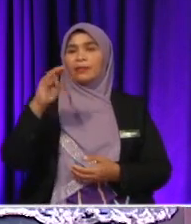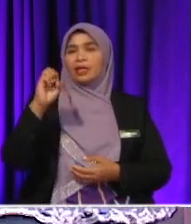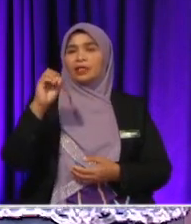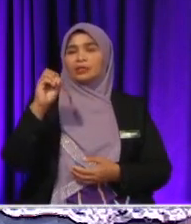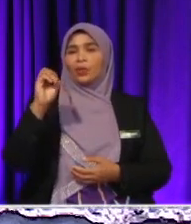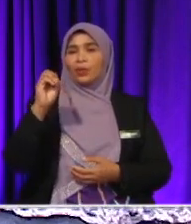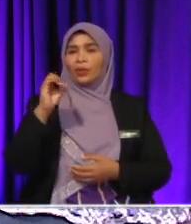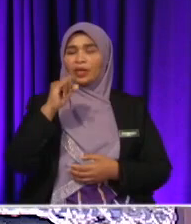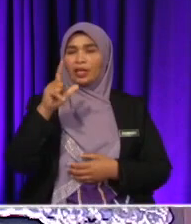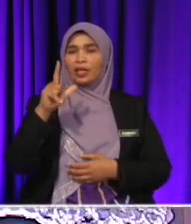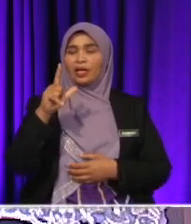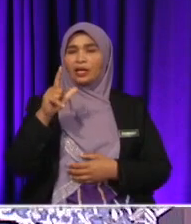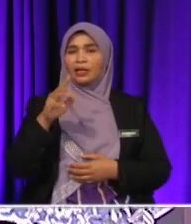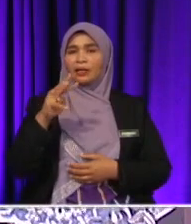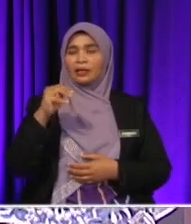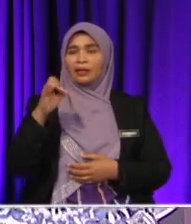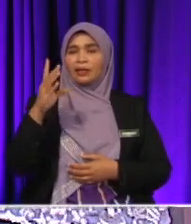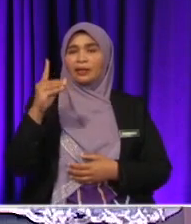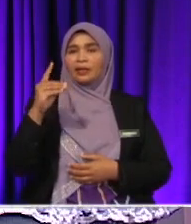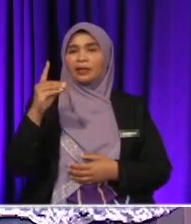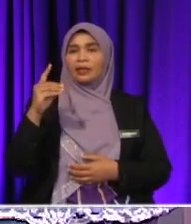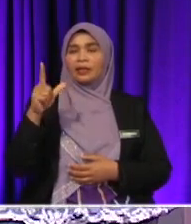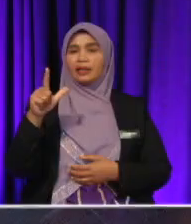itu sebenarnya middle biasa